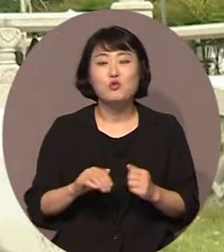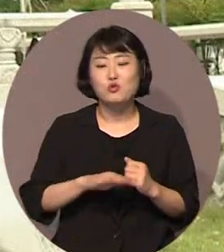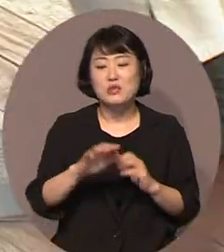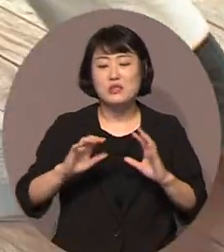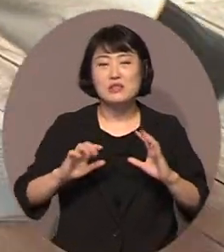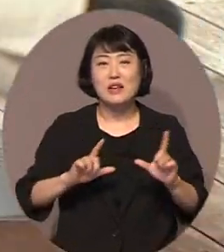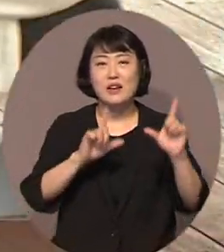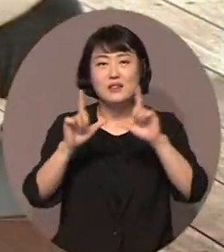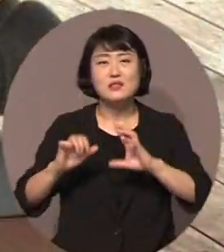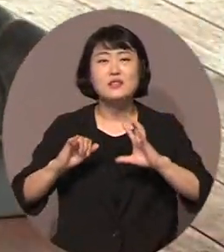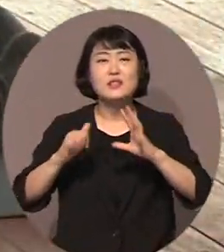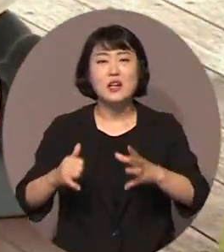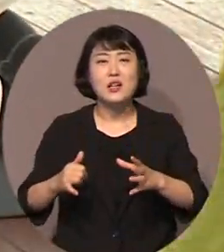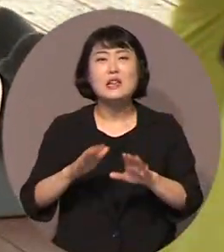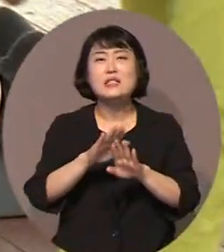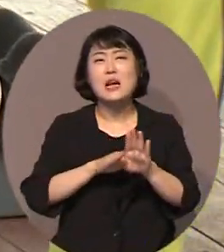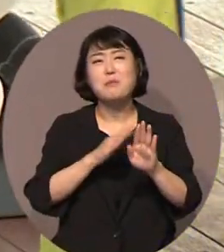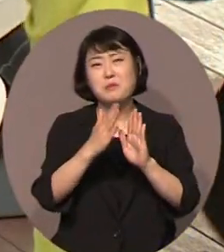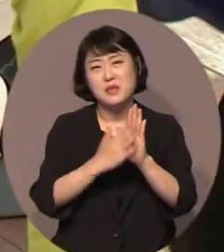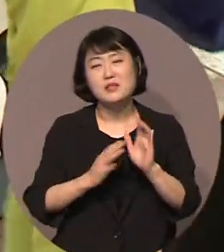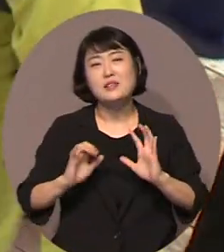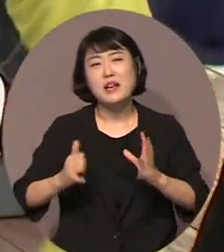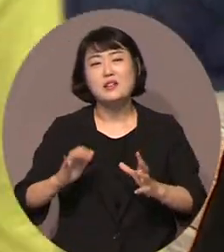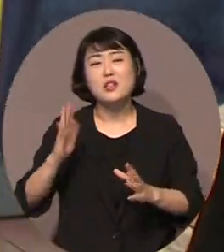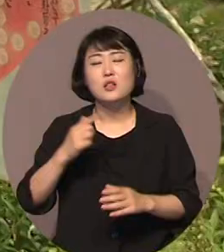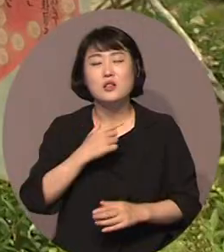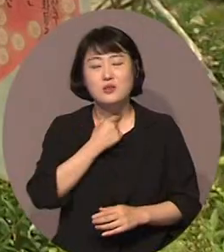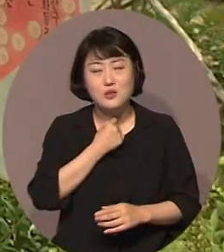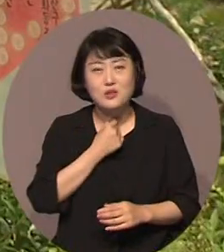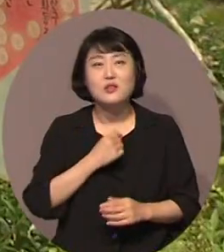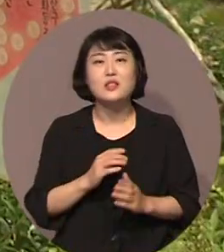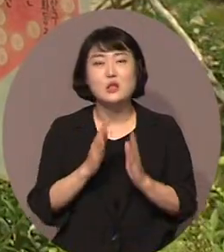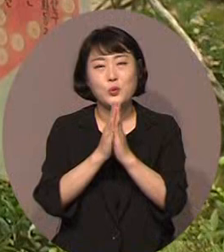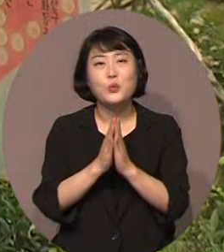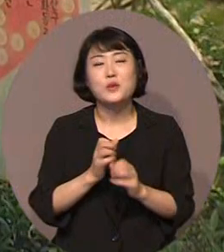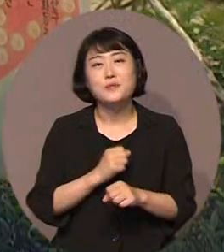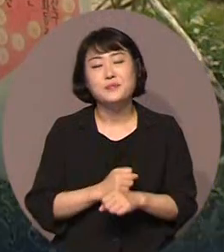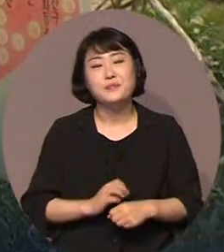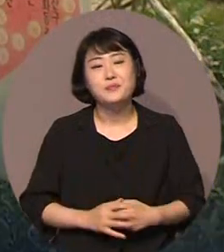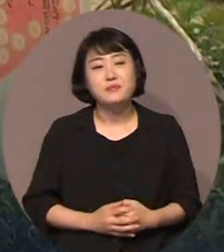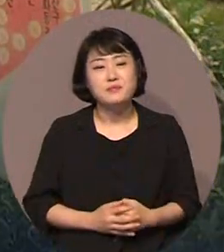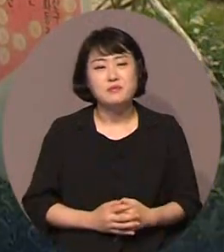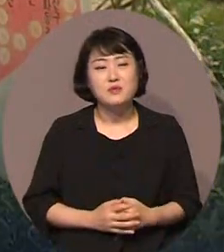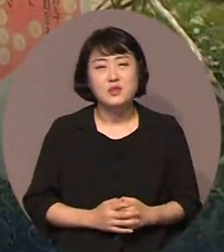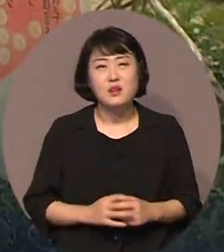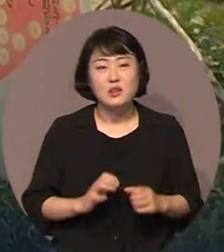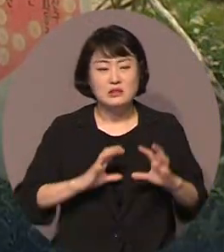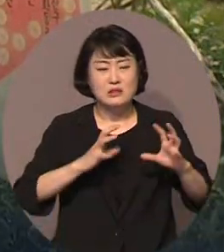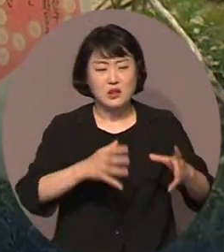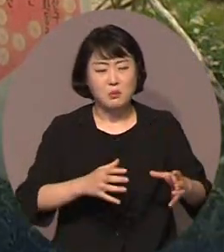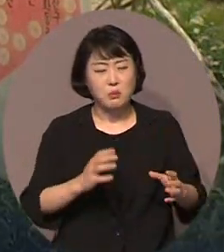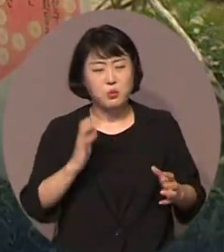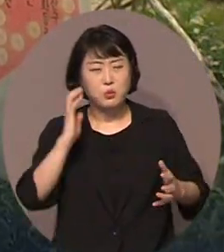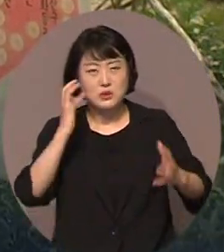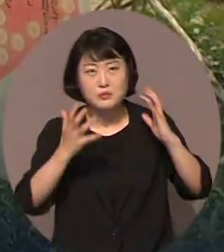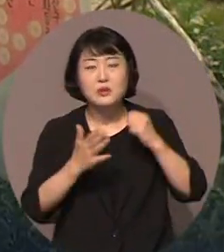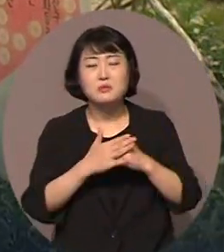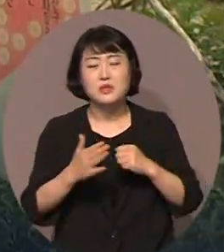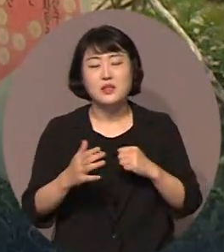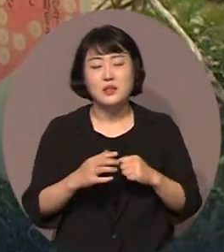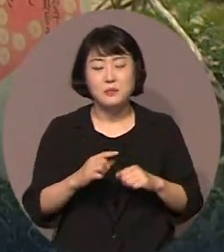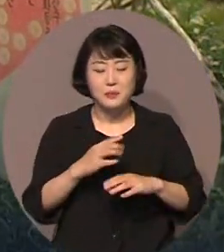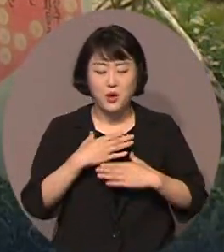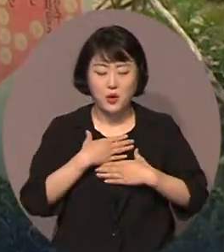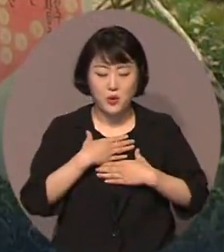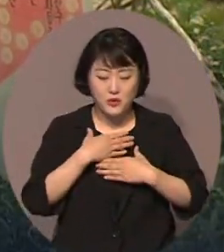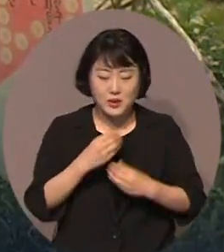부처의 자비로움을 닮은 세상이 되길 기원합니다. 세상이 어지러우니까 편안한 마음으로 다